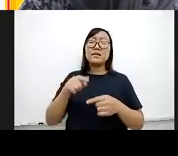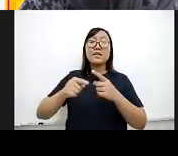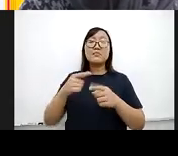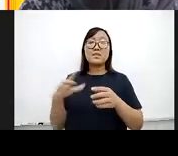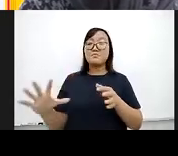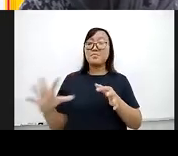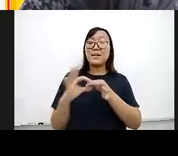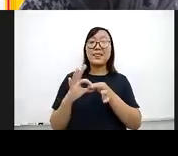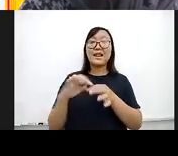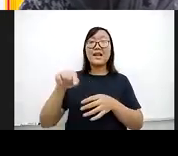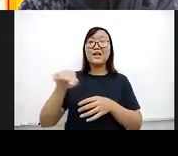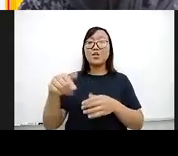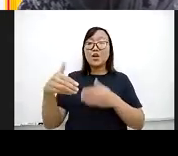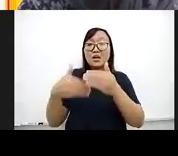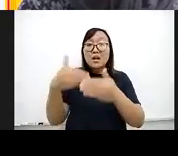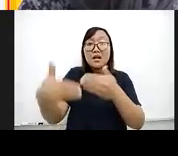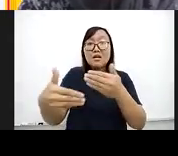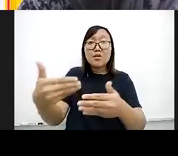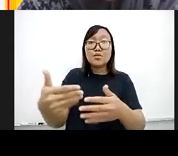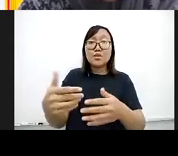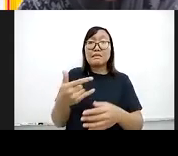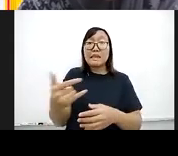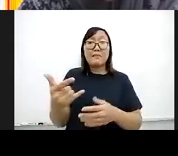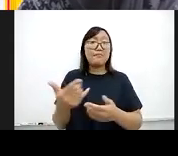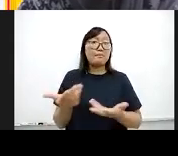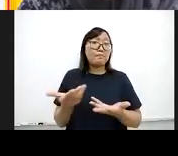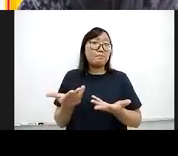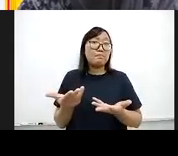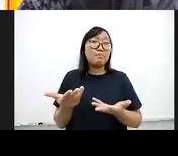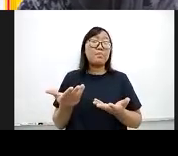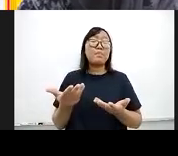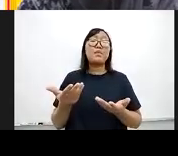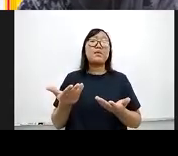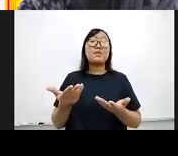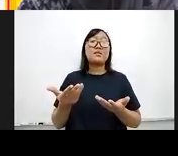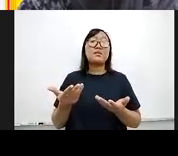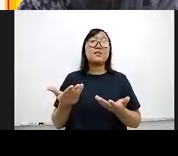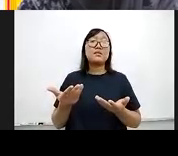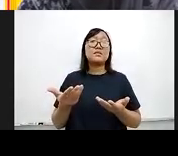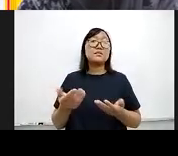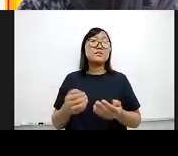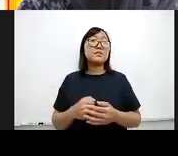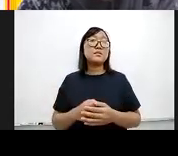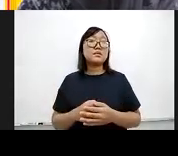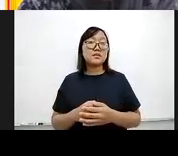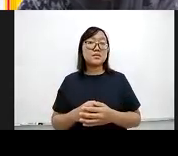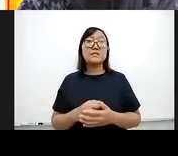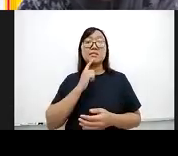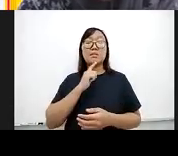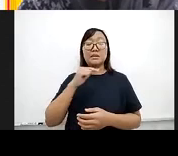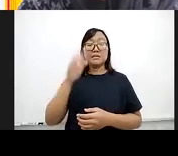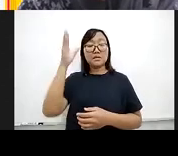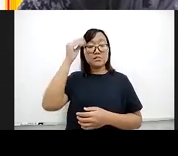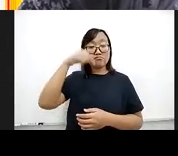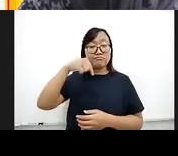Mitra ini keberlangsungan program dari yang dimiliki oleh teman-teman Mitra Apakah setahu kami yang saat ini memang ada